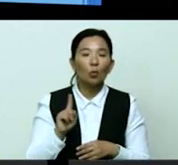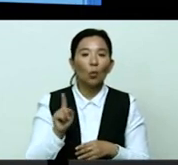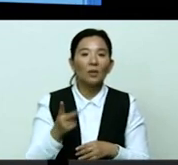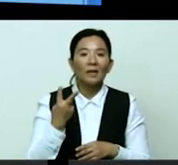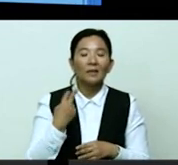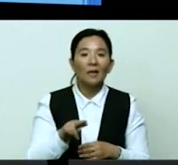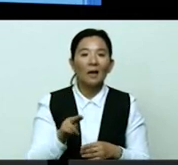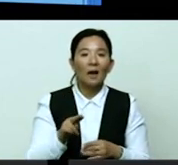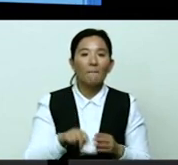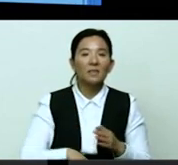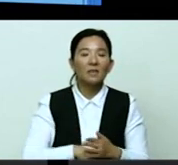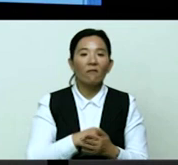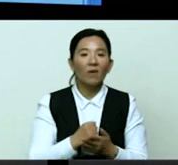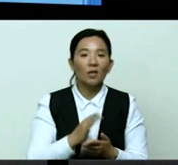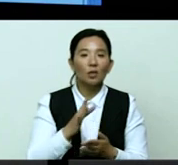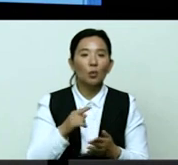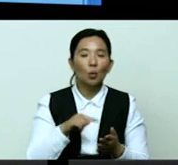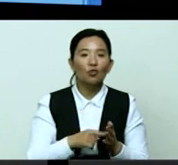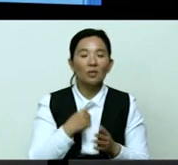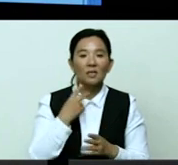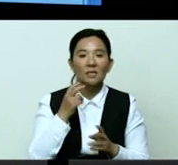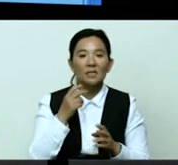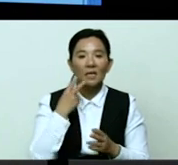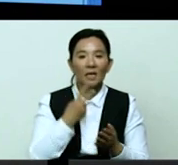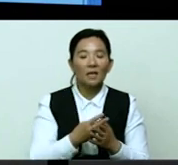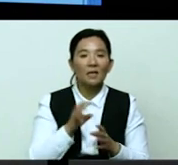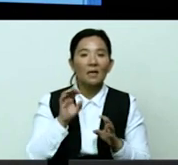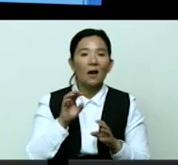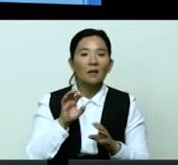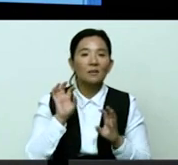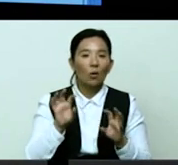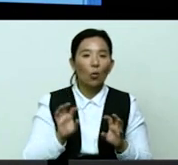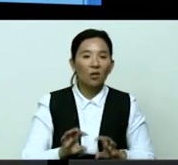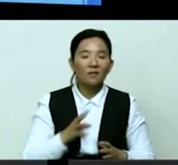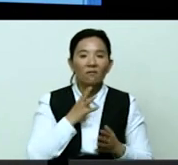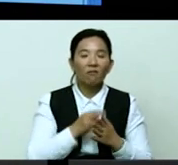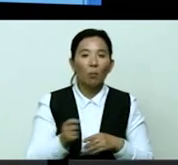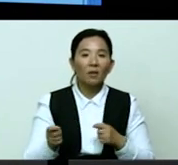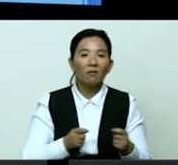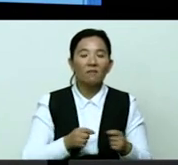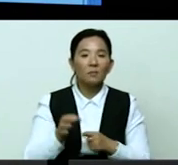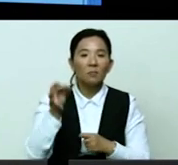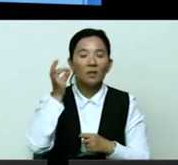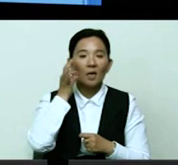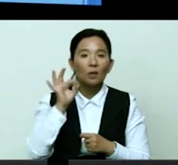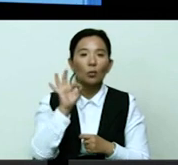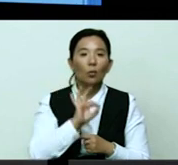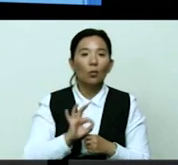для обоснования, с точки зрения законного обоснования своего правления, вспоминает